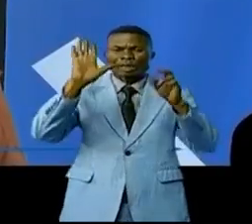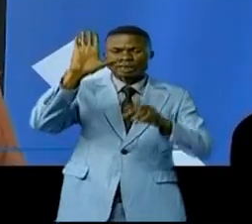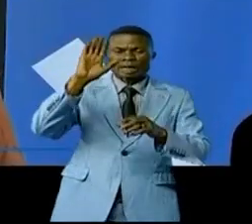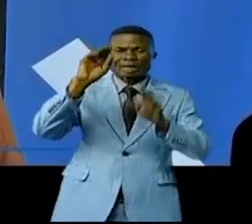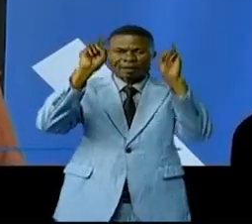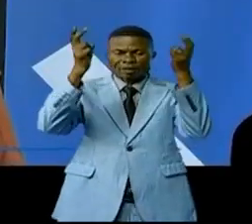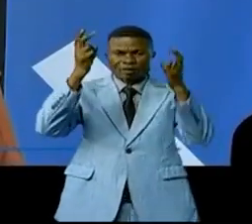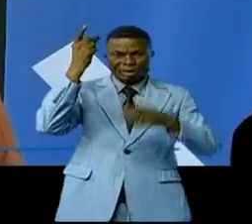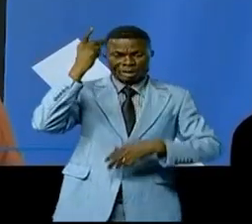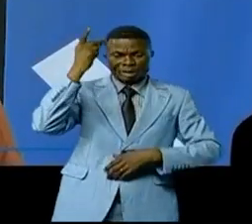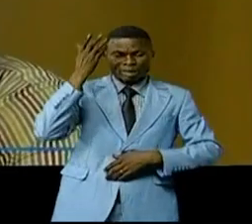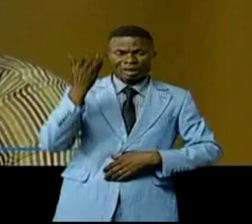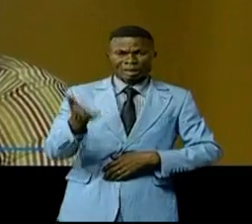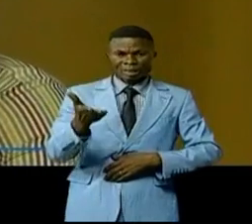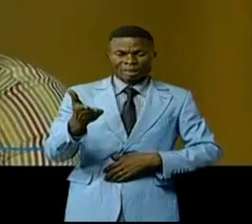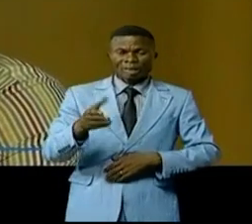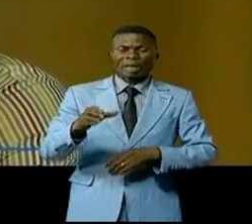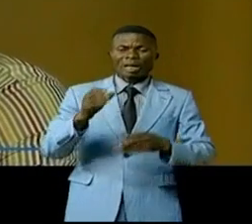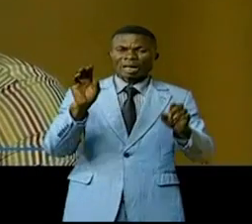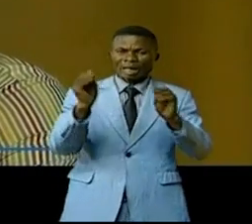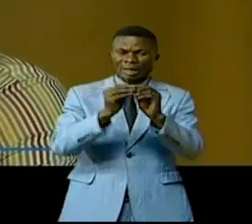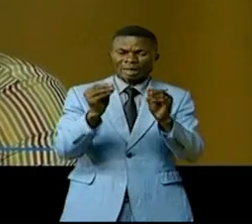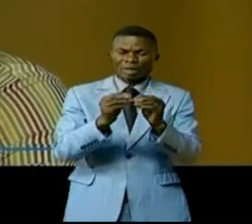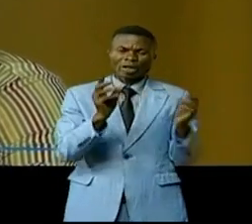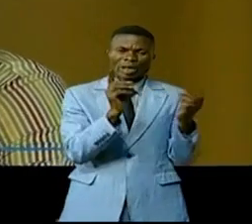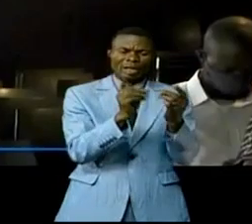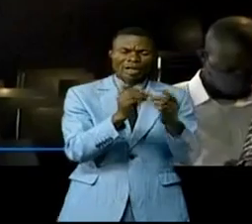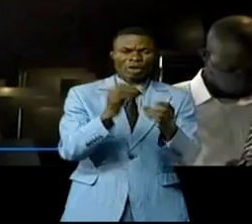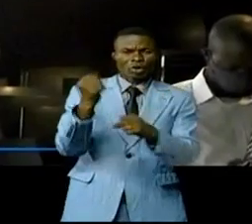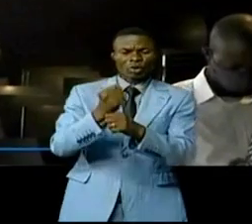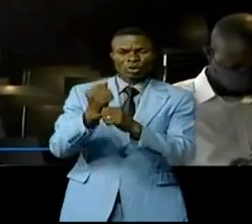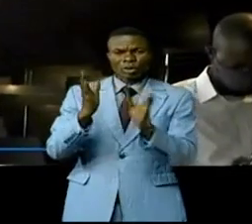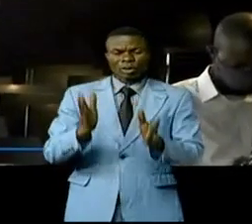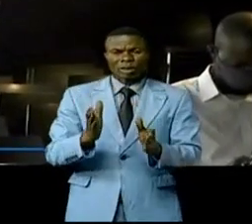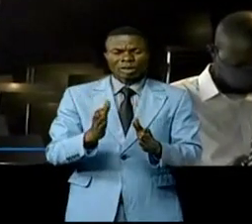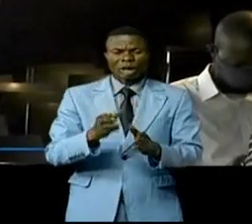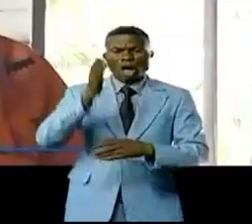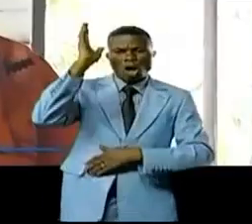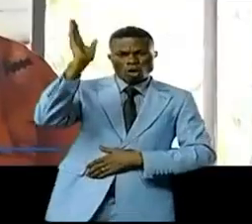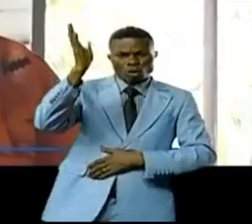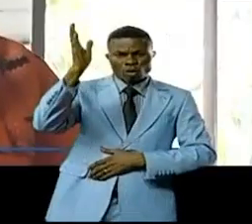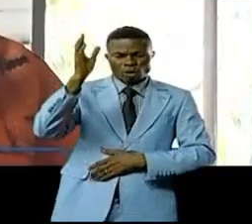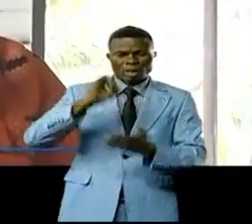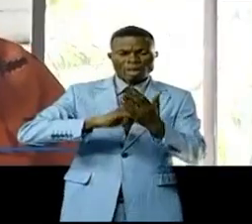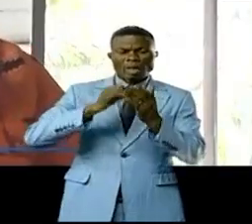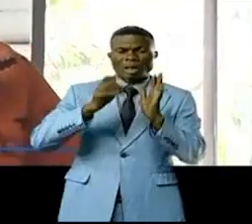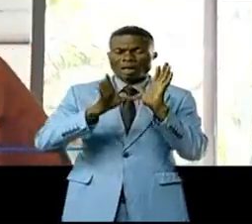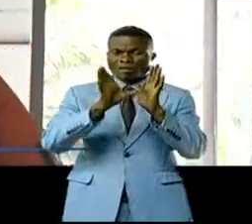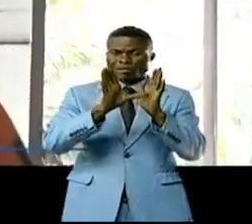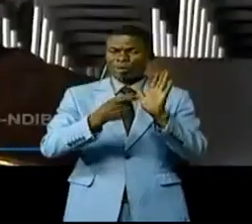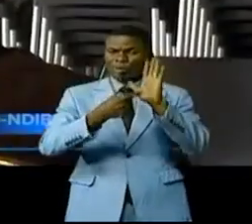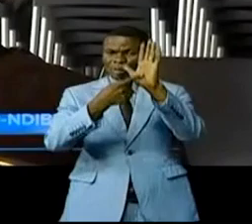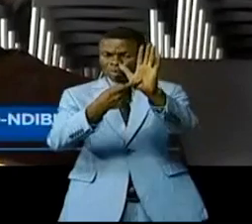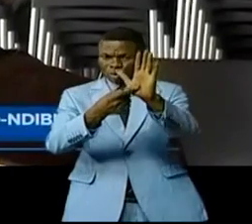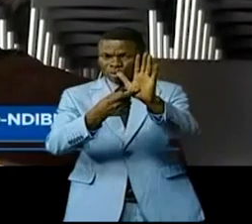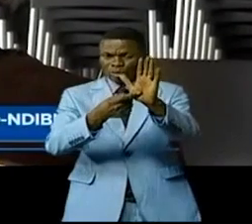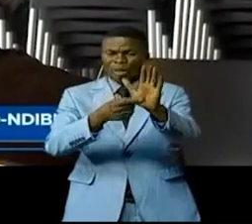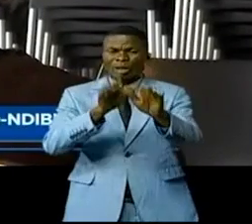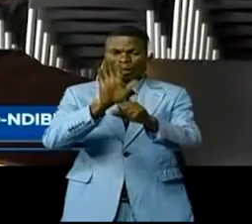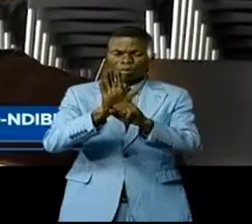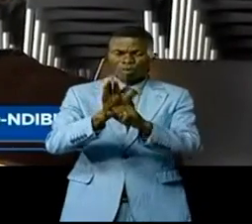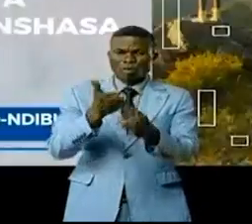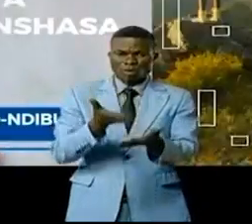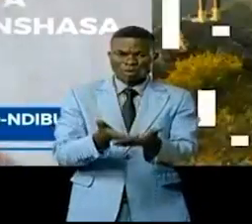De masterclass, des ateliers, des rencontres professionnelles, des conférences, de projections seront également de la